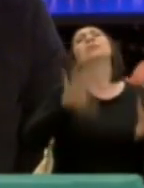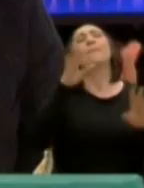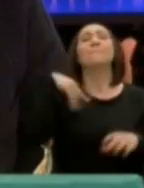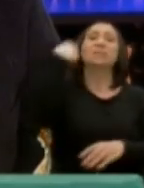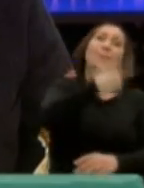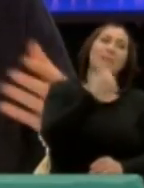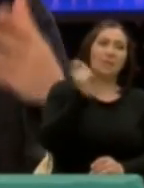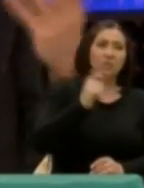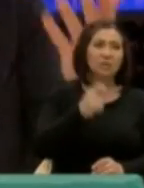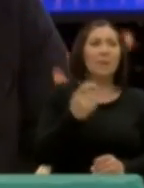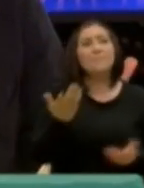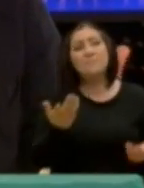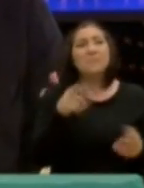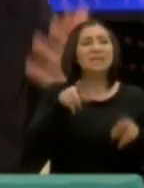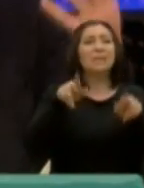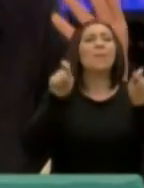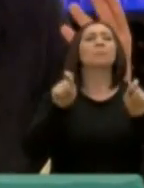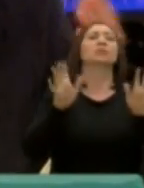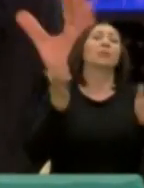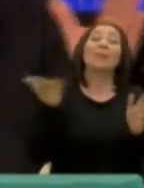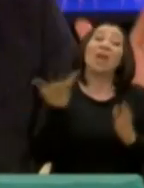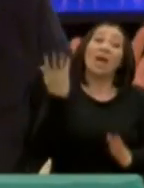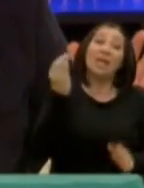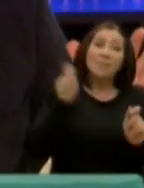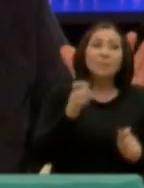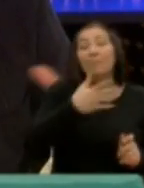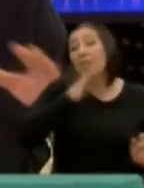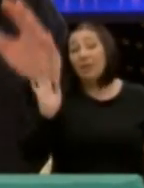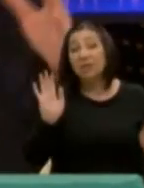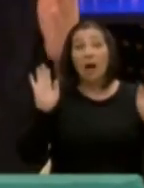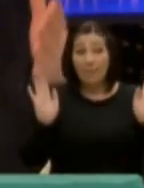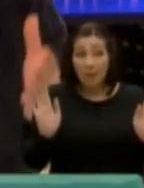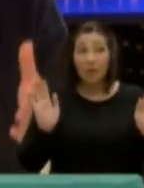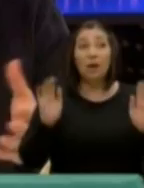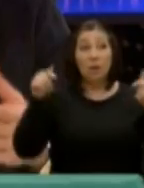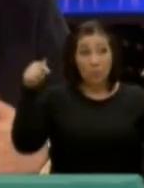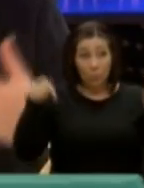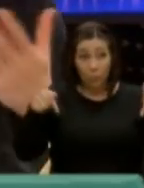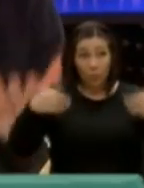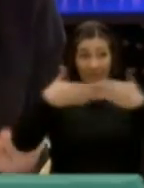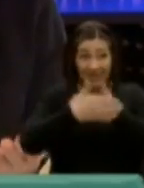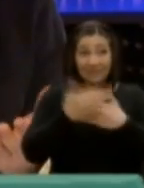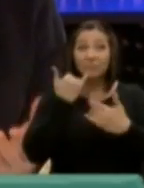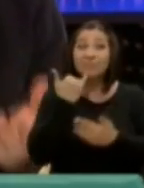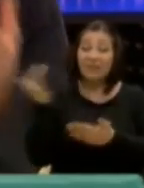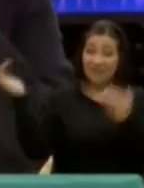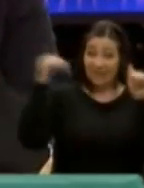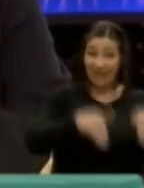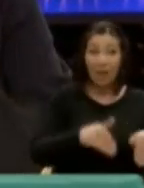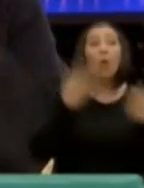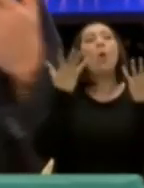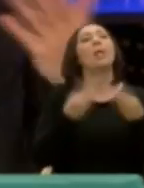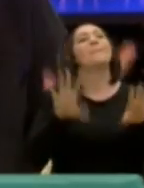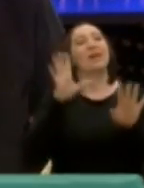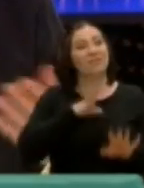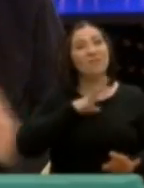yapacaktı. Şey değil, belki sizin gibi yapamayacaktı. Belki daha iyisini yapacaktı. Bilemeyiz. Bu gece buraya konuk olan ve